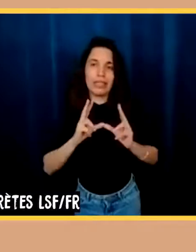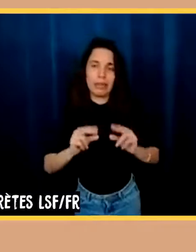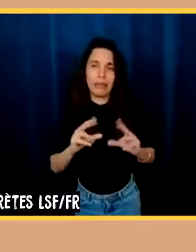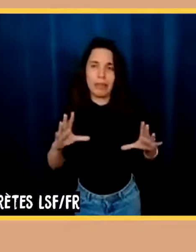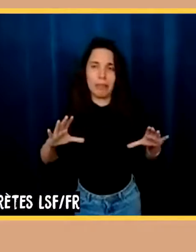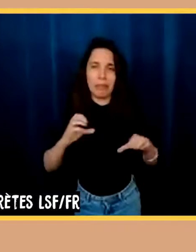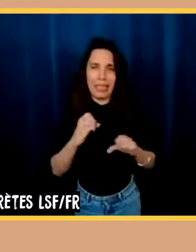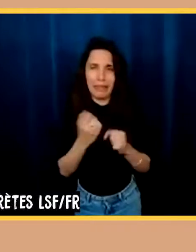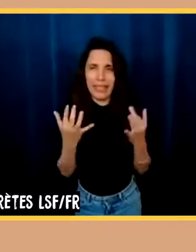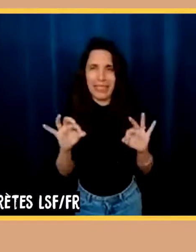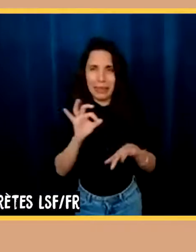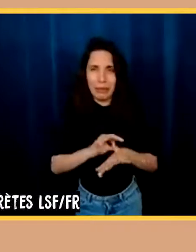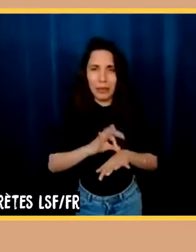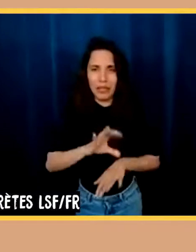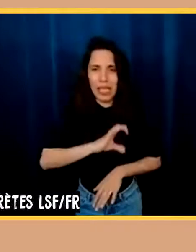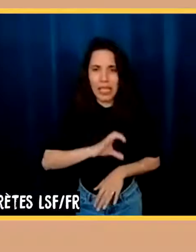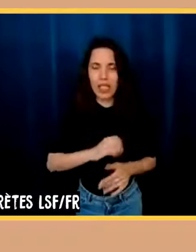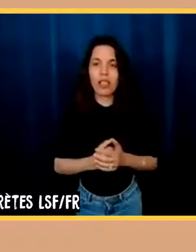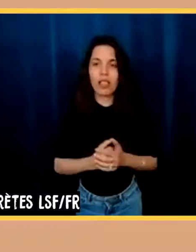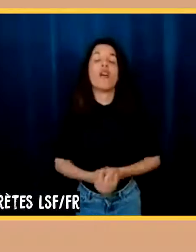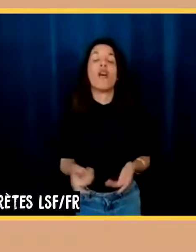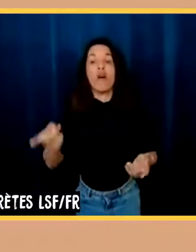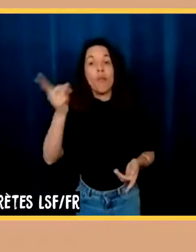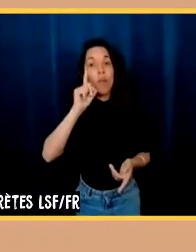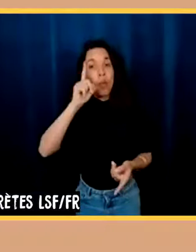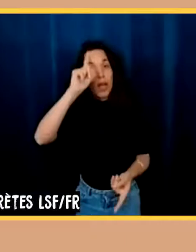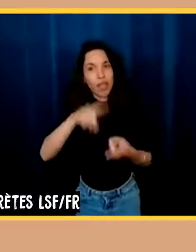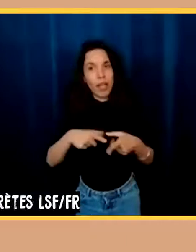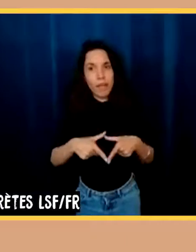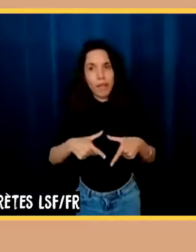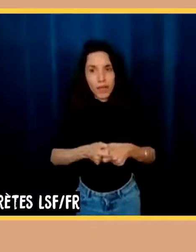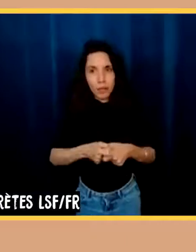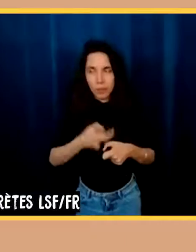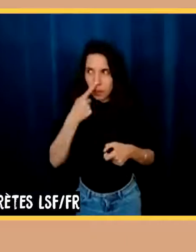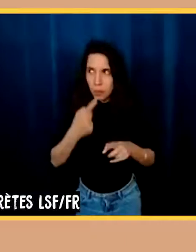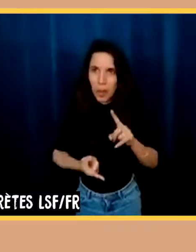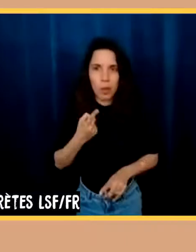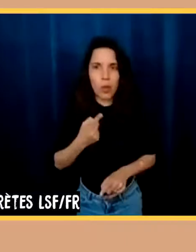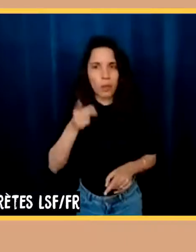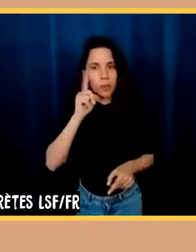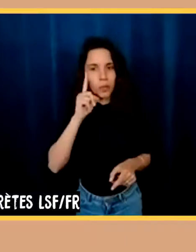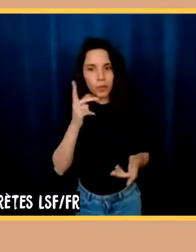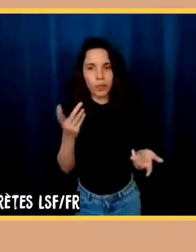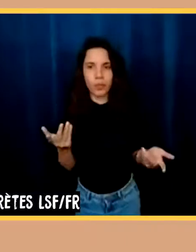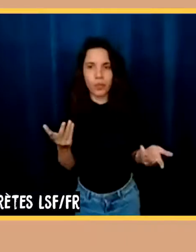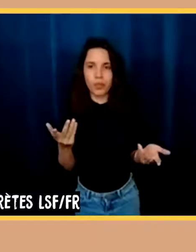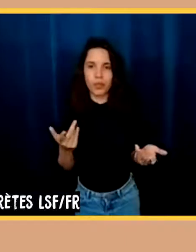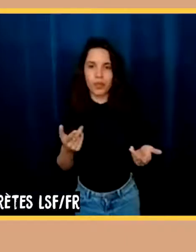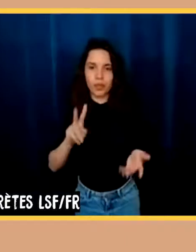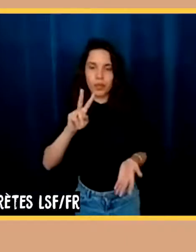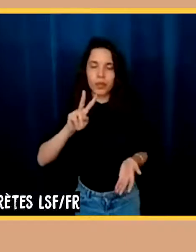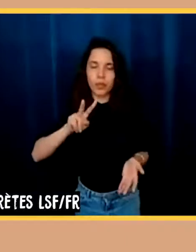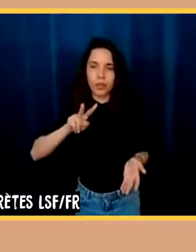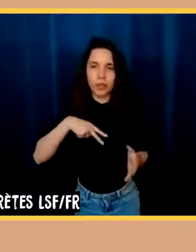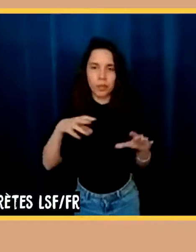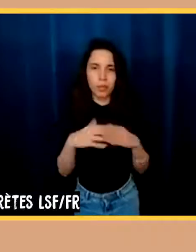efficace. Alors pourquoi est-ce que ce sujet en fait moi il me tient à cœur? C'est parce que dans le cadre de ma formation et